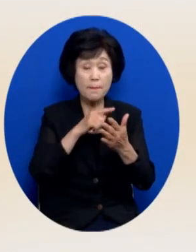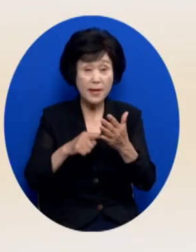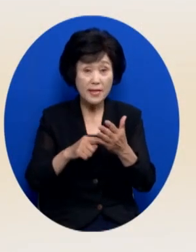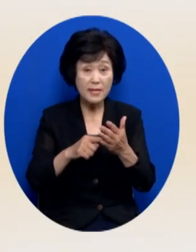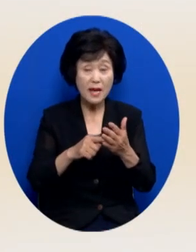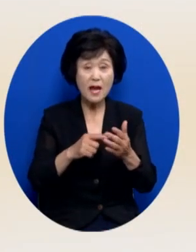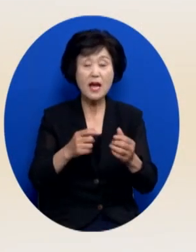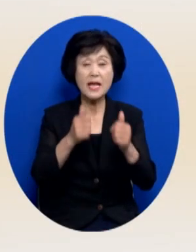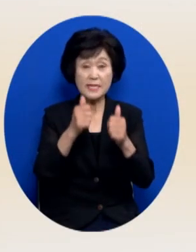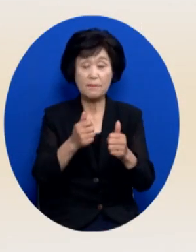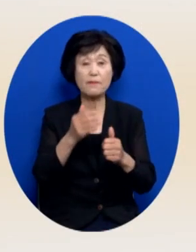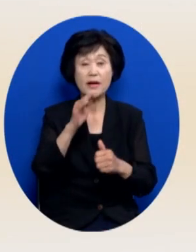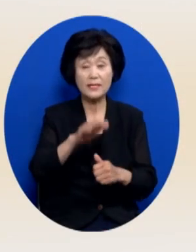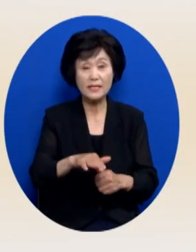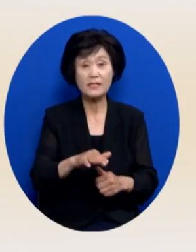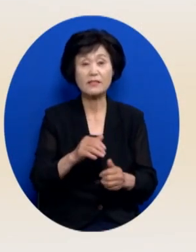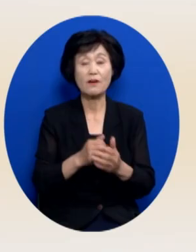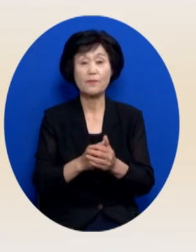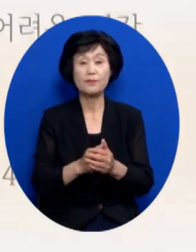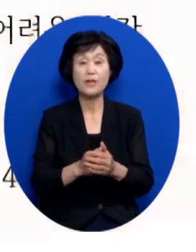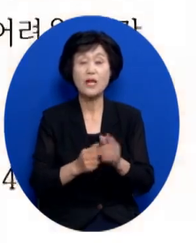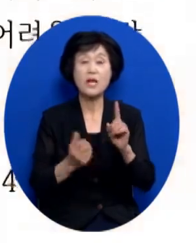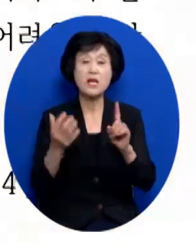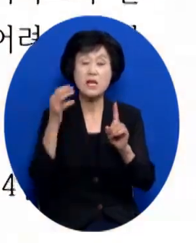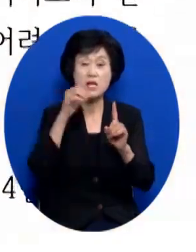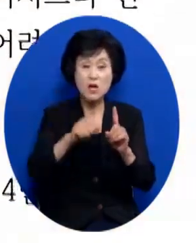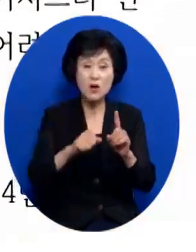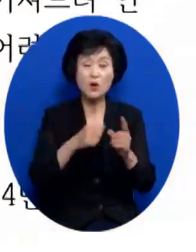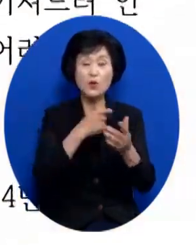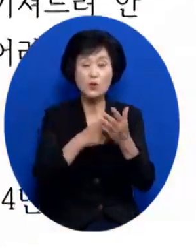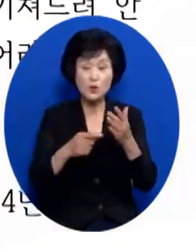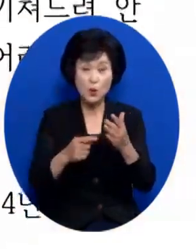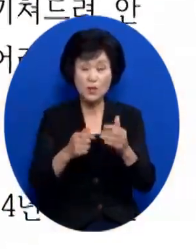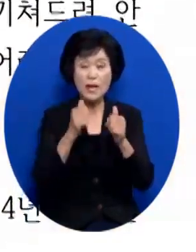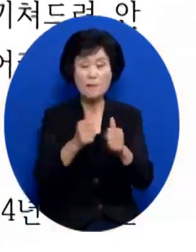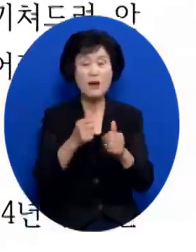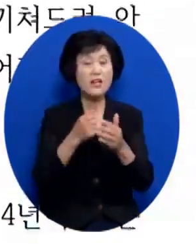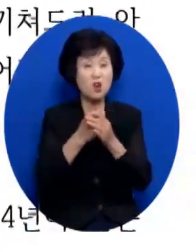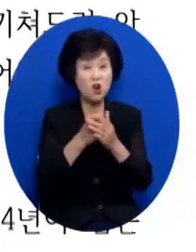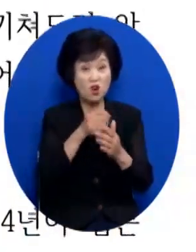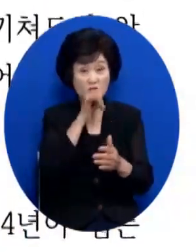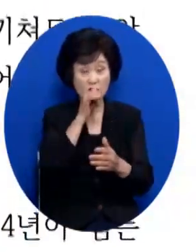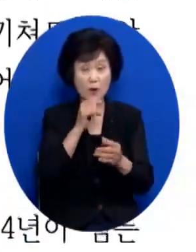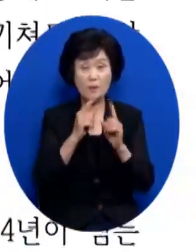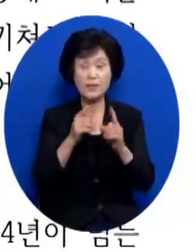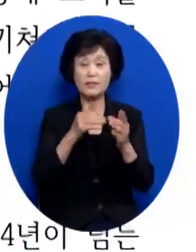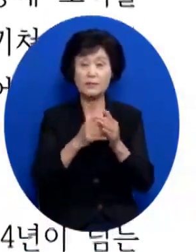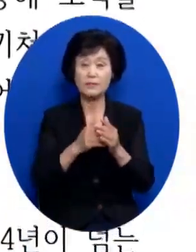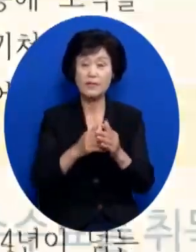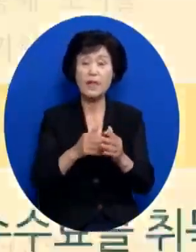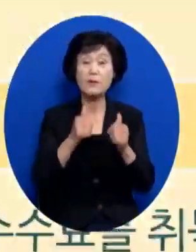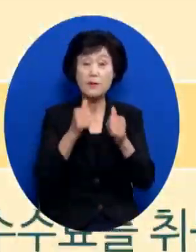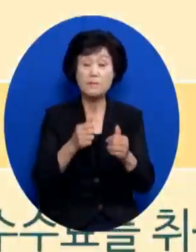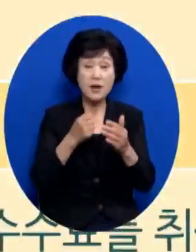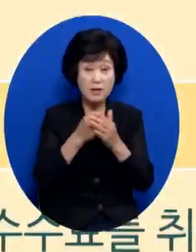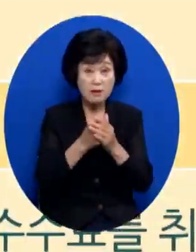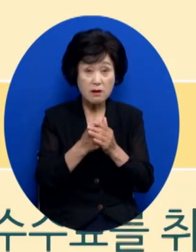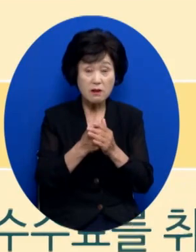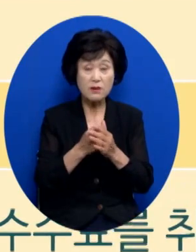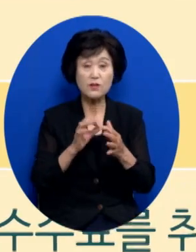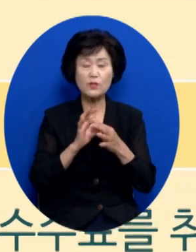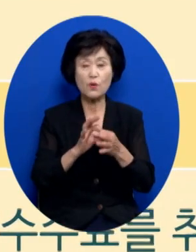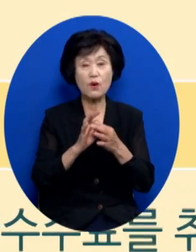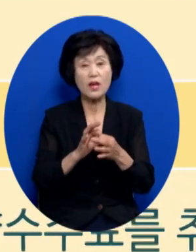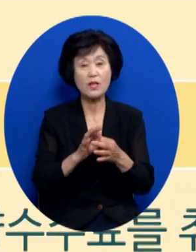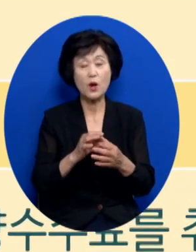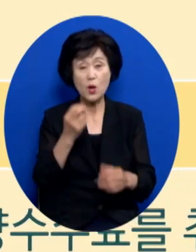판결에서 원고 일부 승수로 1억 원의 손해배상 판결이 내려졌다고 밝혔습니다. 이어 이번 판결로 입안 계정에